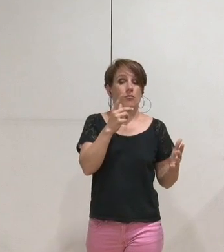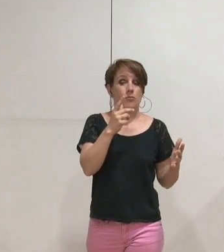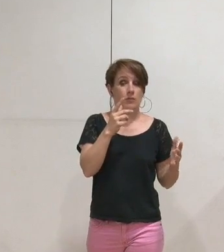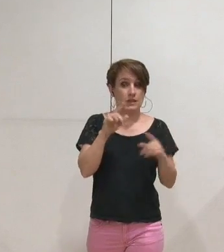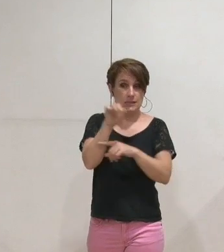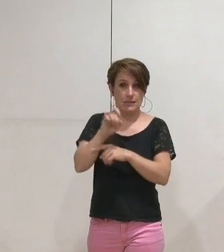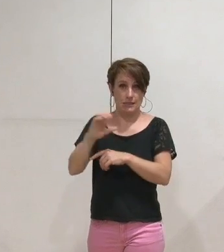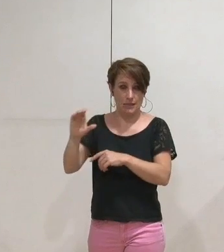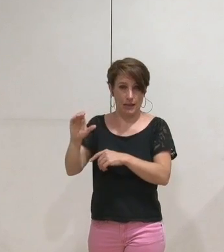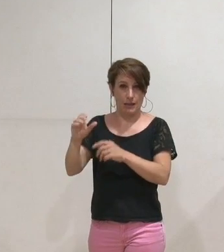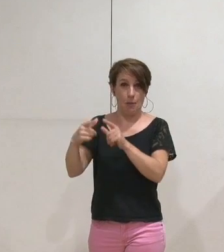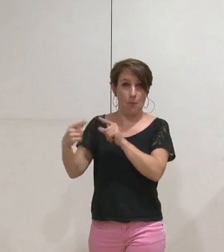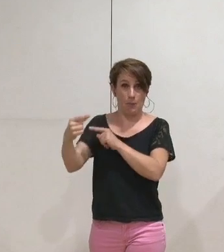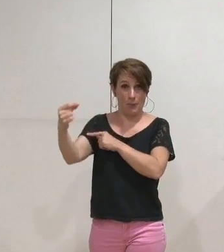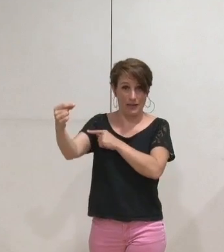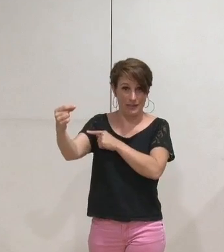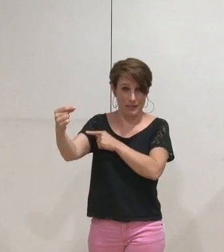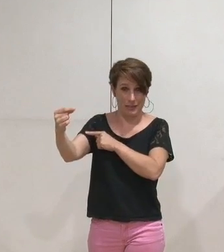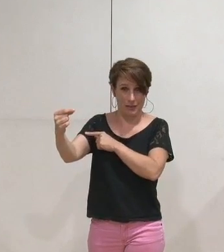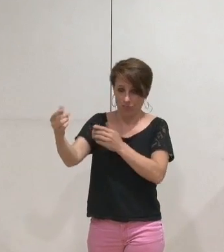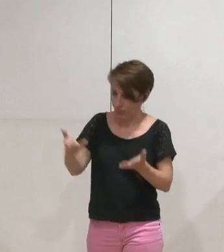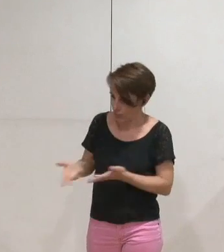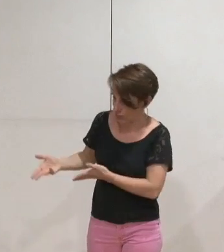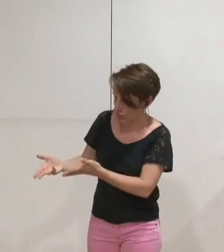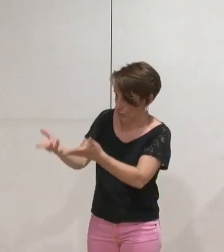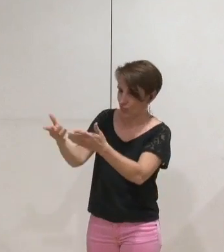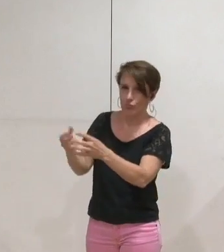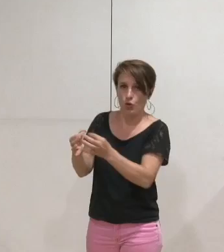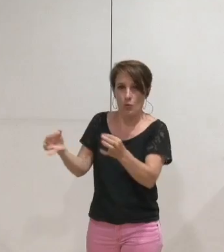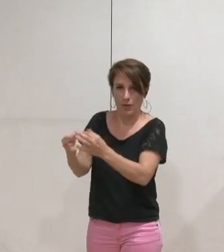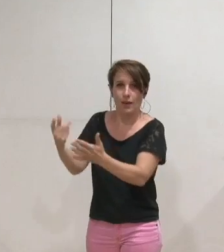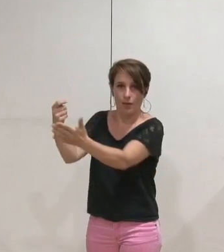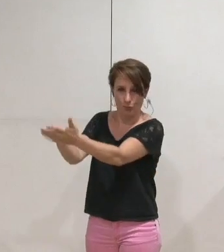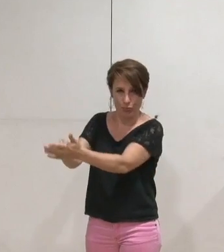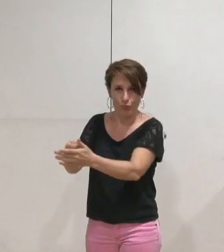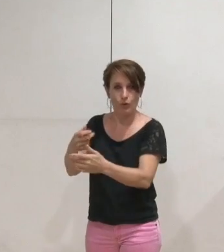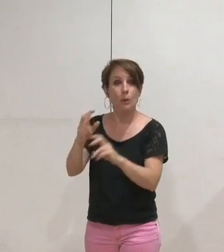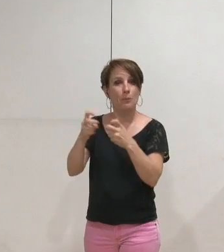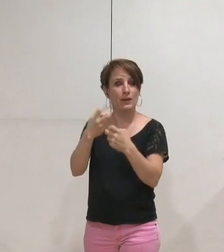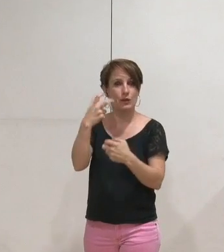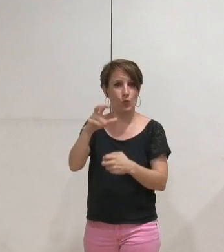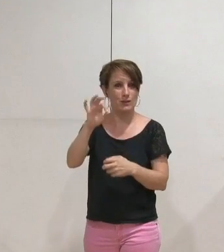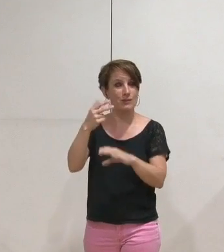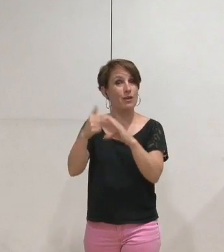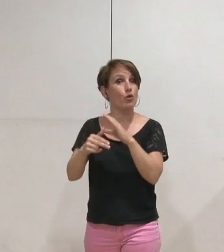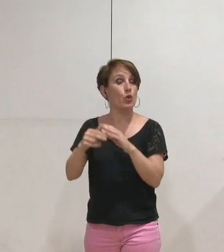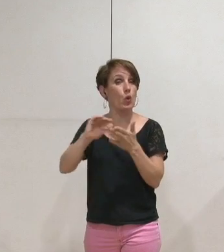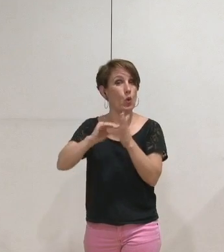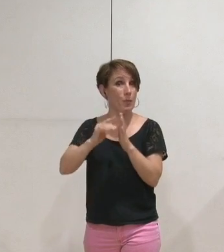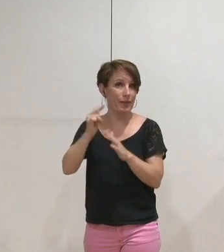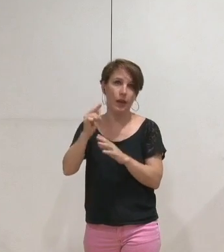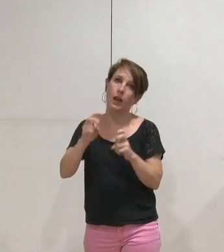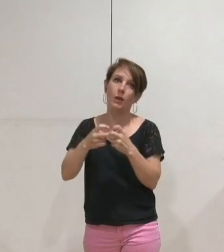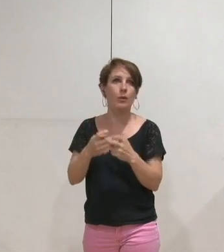ZAC presquî à Cambridge à hauteur de 350 € le mèt carré de surface planchée ce qui est un montant intéressant qui